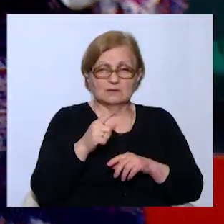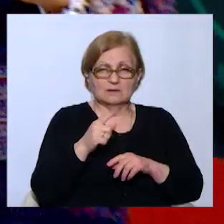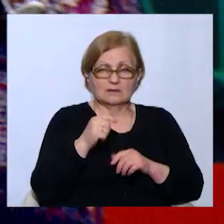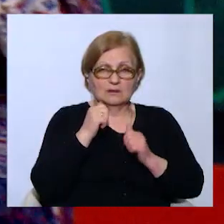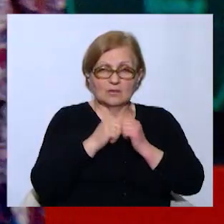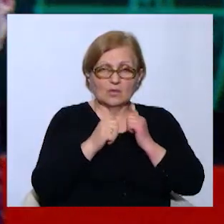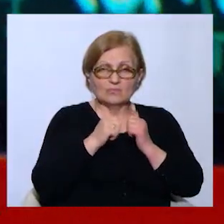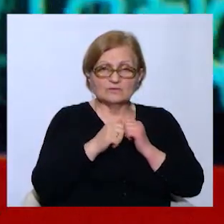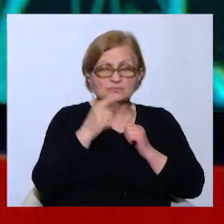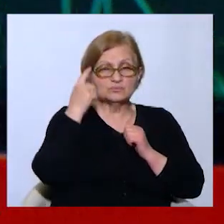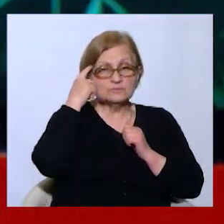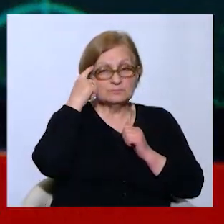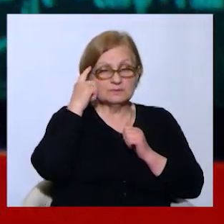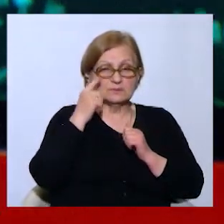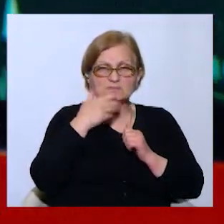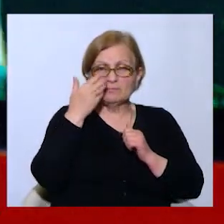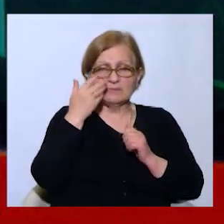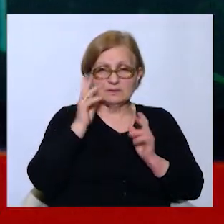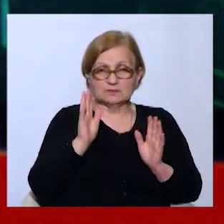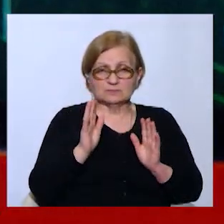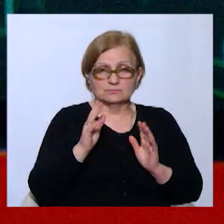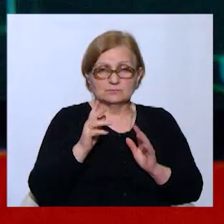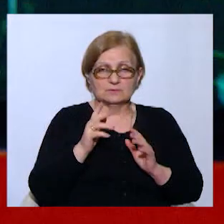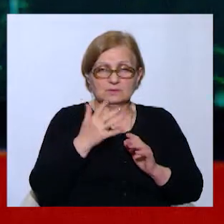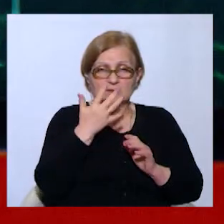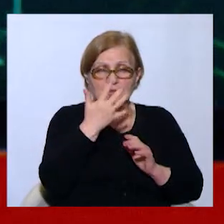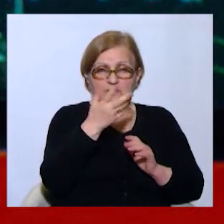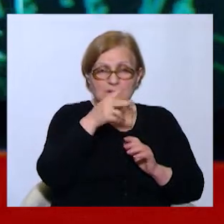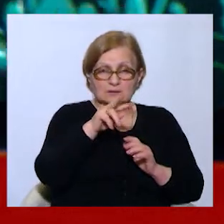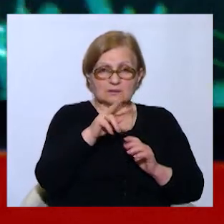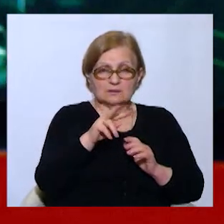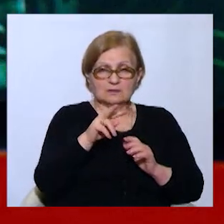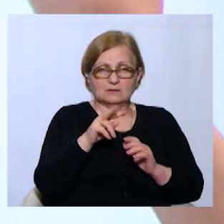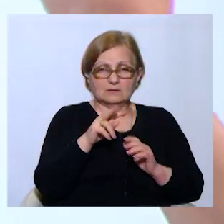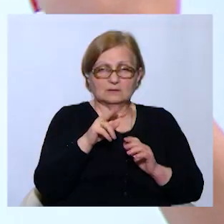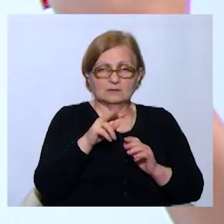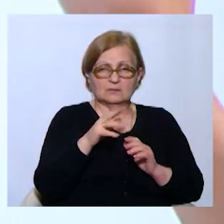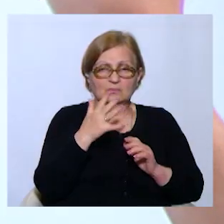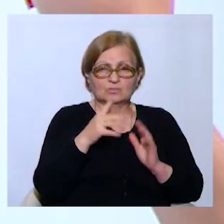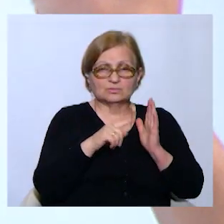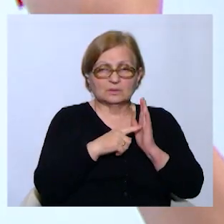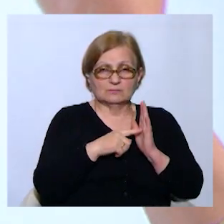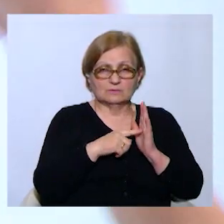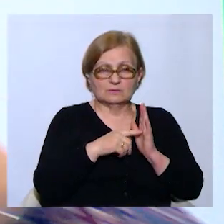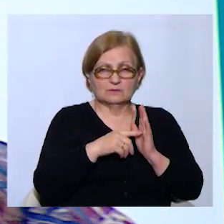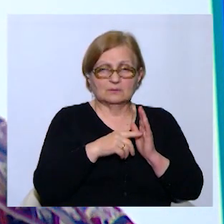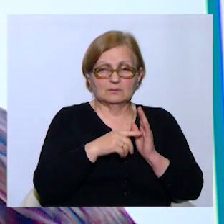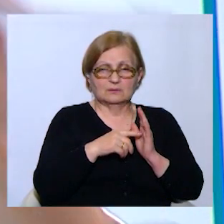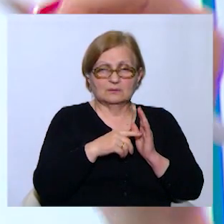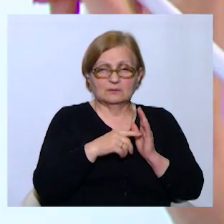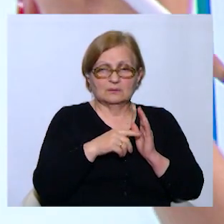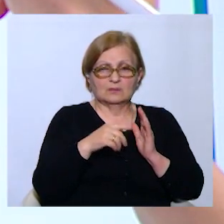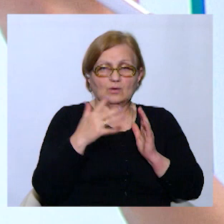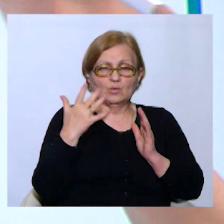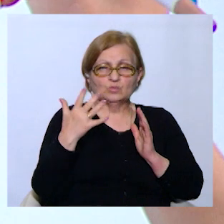ყოველთვის მარტივად გაიაზრეთ რატომ. ახლა გავიაზროთ. 5 ხარისხად 2 რა არის? 5 გავამრავლოთ 5-ზე. 5